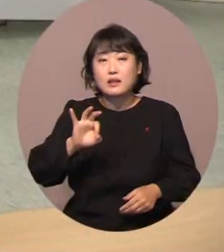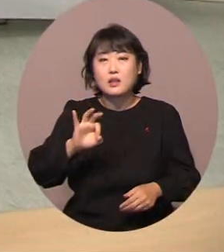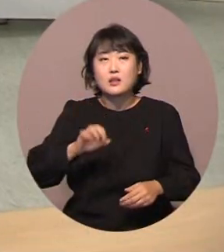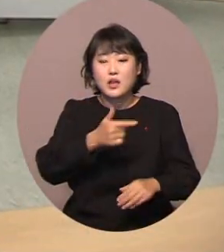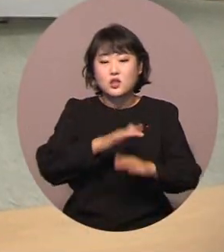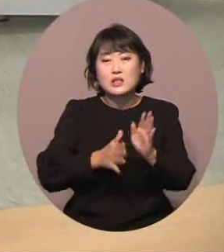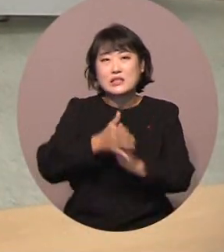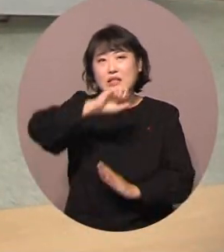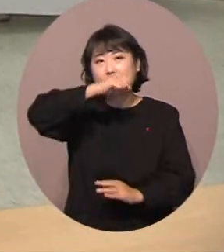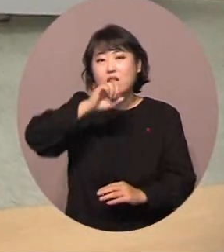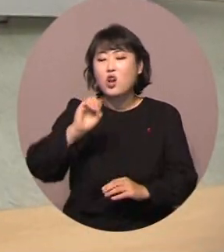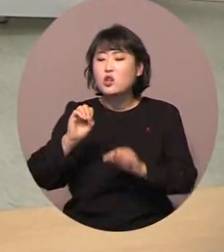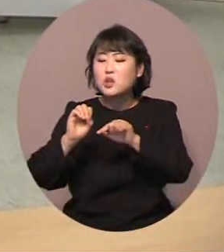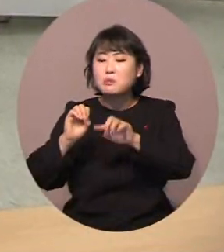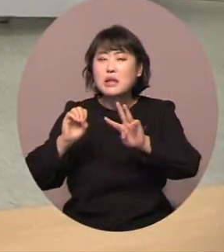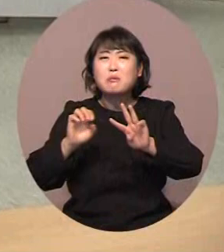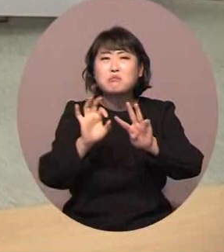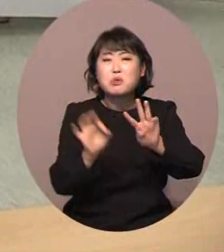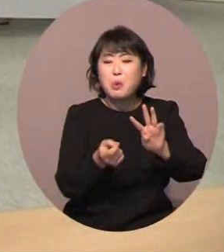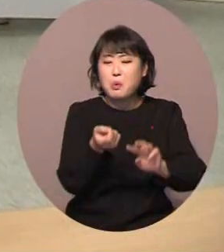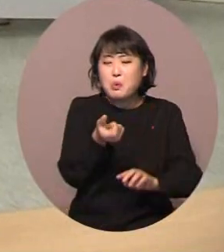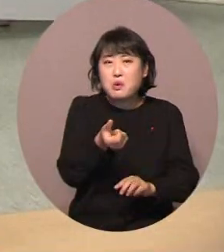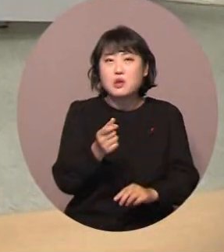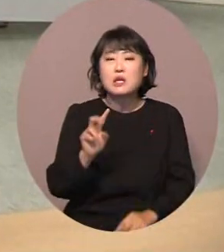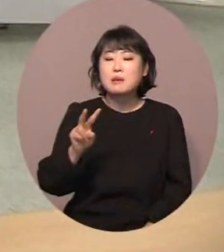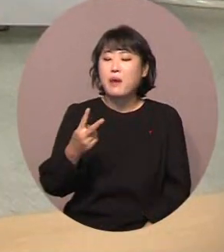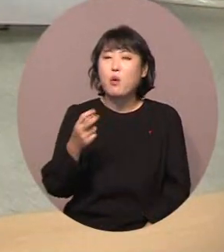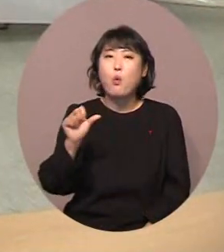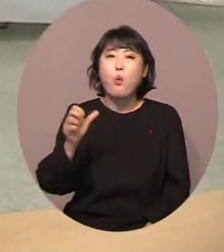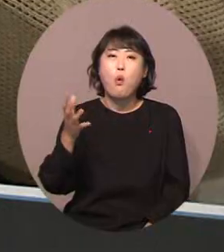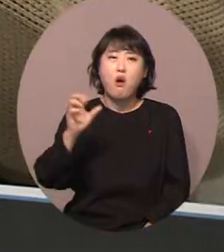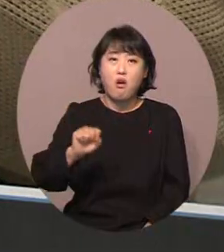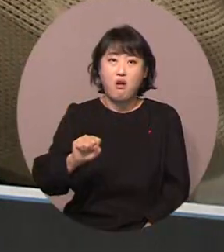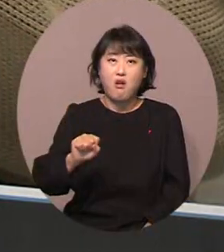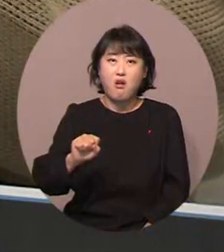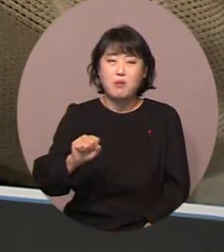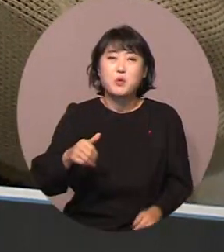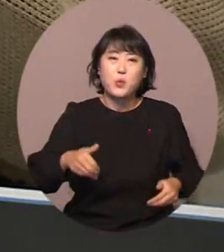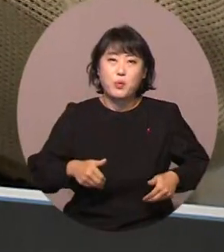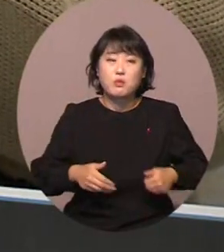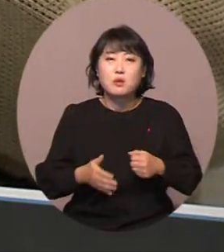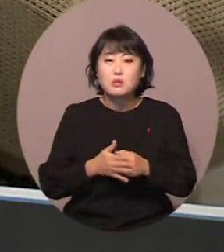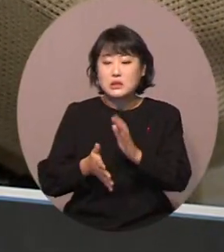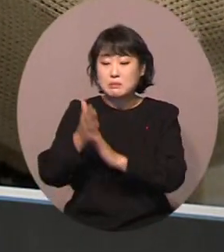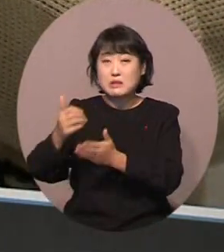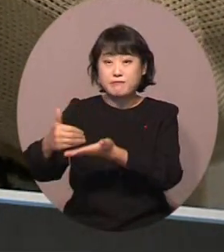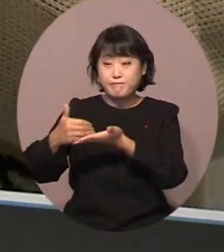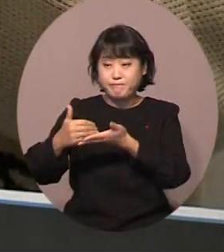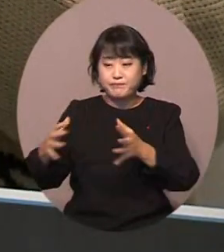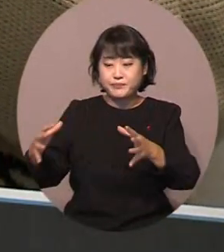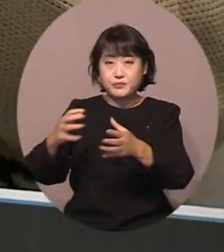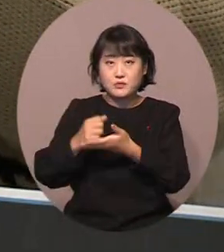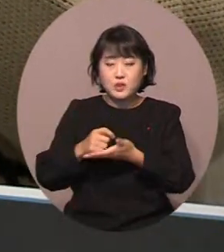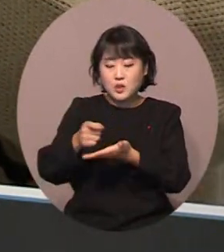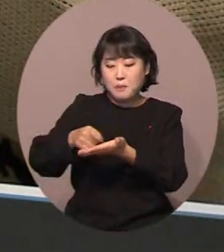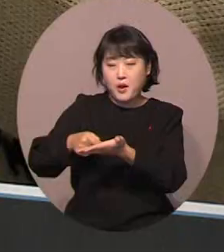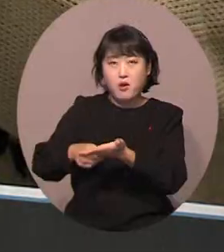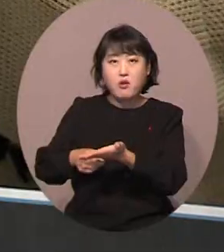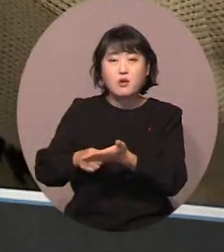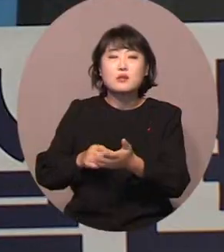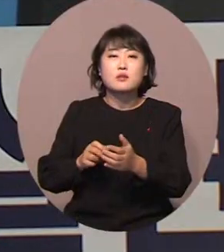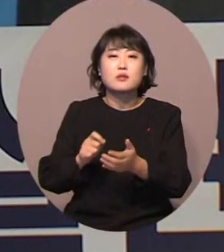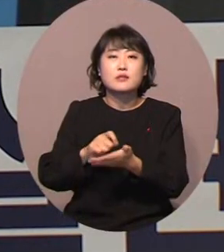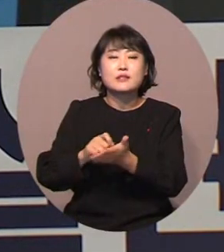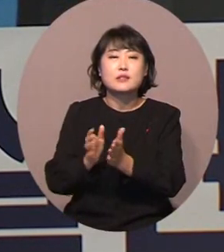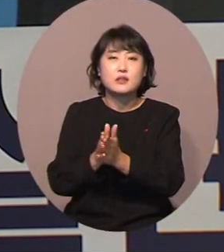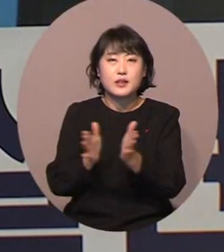전체 예산의 0.3% 해당하는 205억 원 이라며 시민들의 의견 을 모으는 서명 운동에도